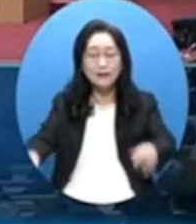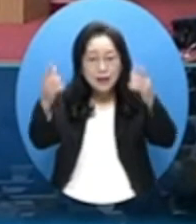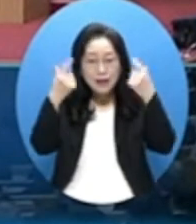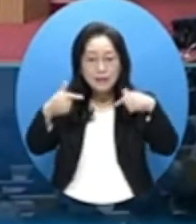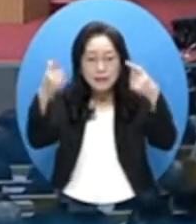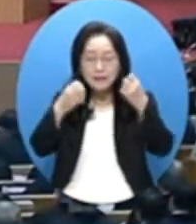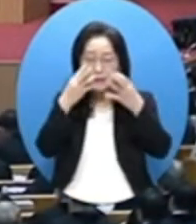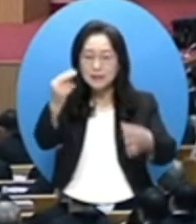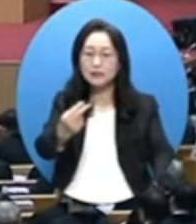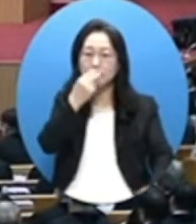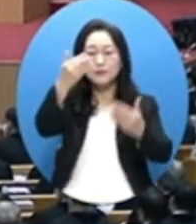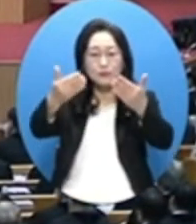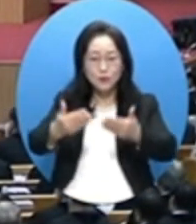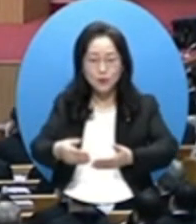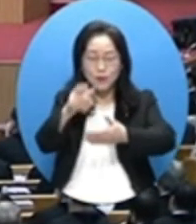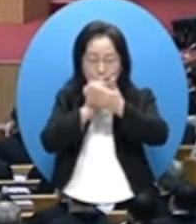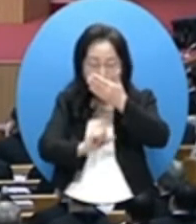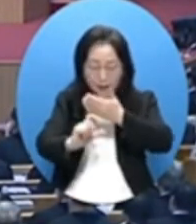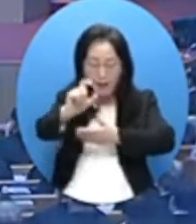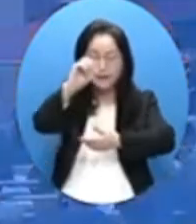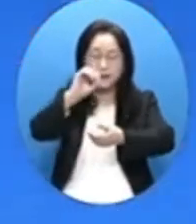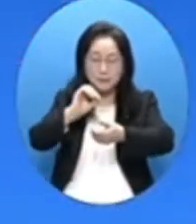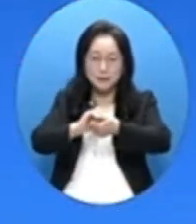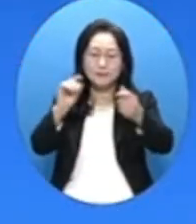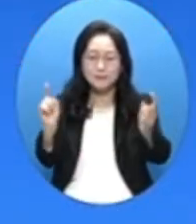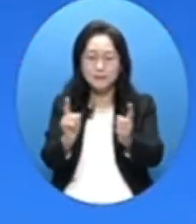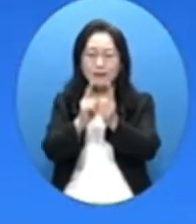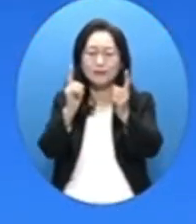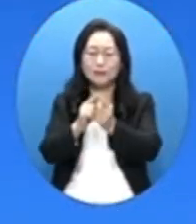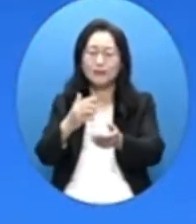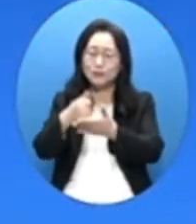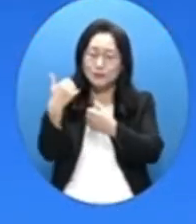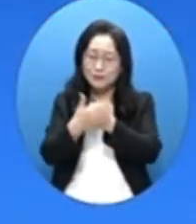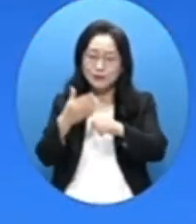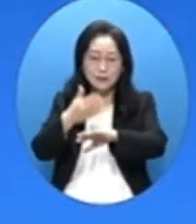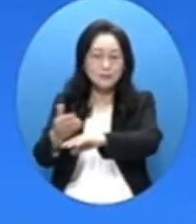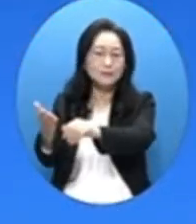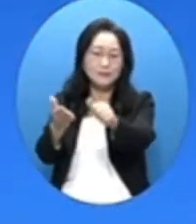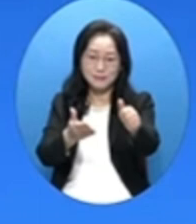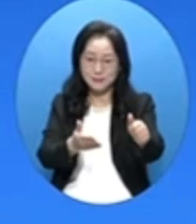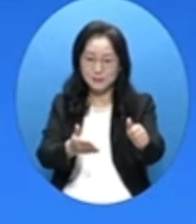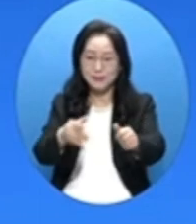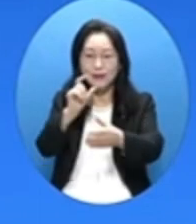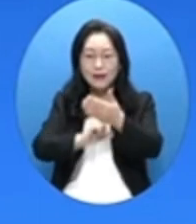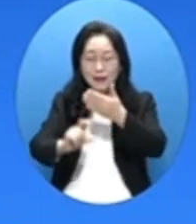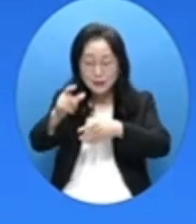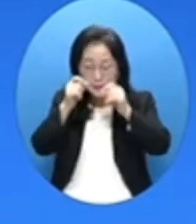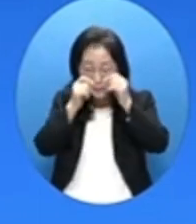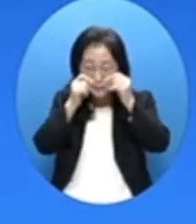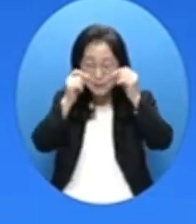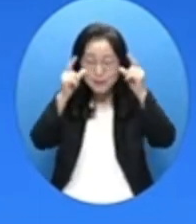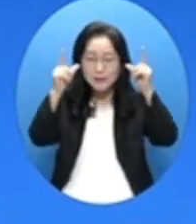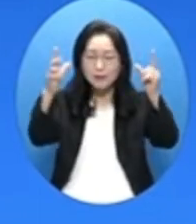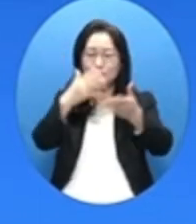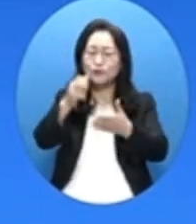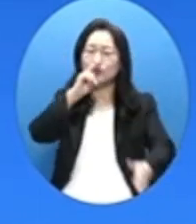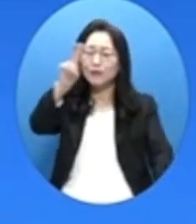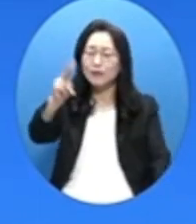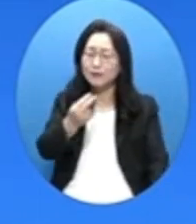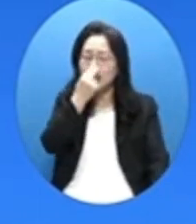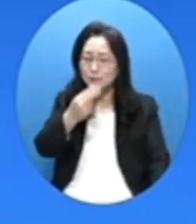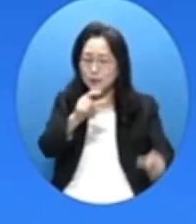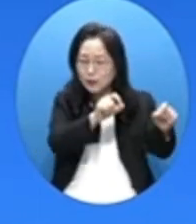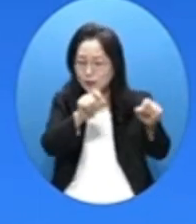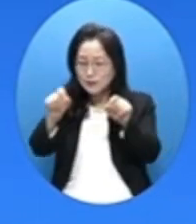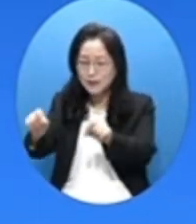날마다 새 생명을 주시고 새로운 아침을 감사해야 할 것입니다 아침에 우리가 눈을 뜰 때 주여 내 생명을